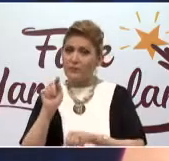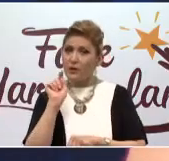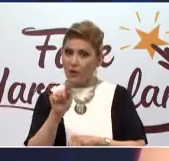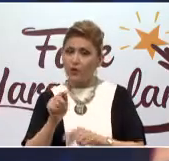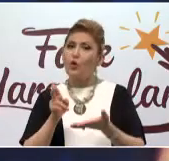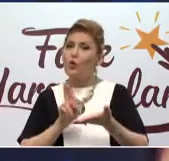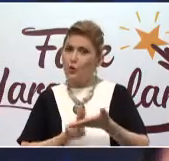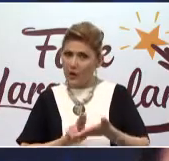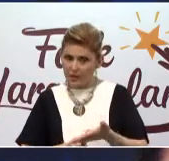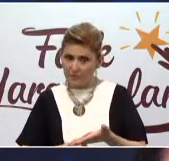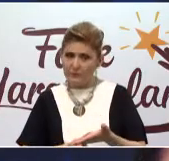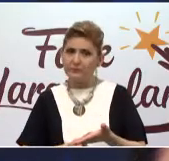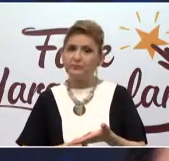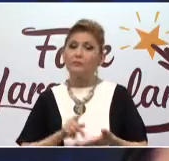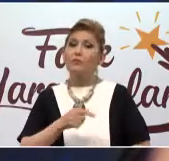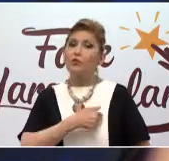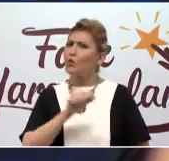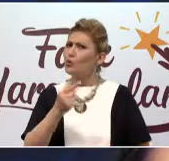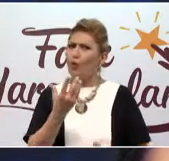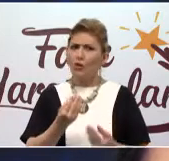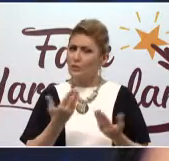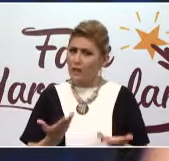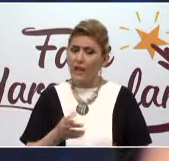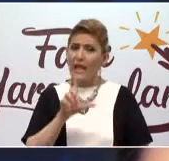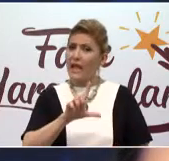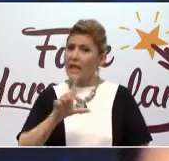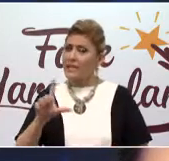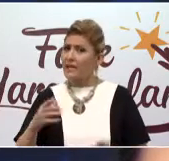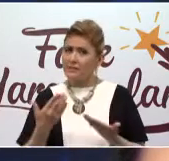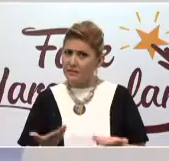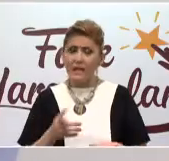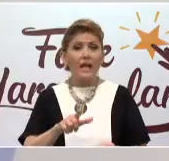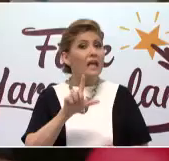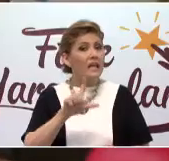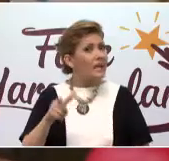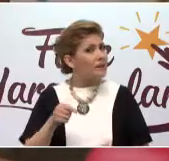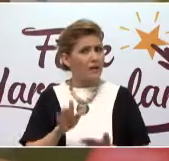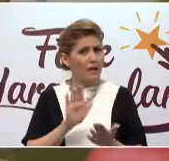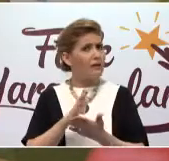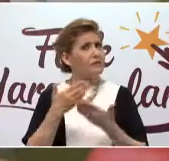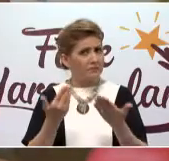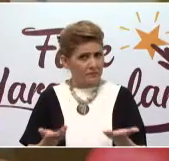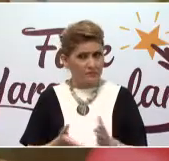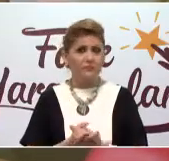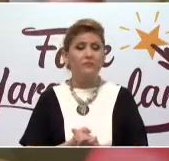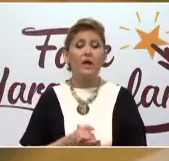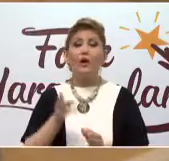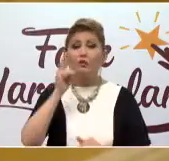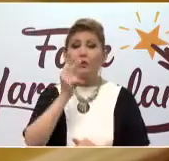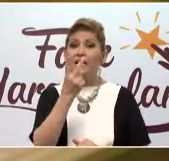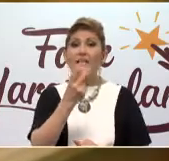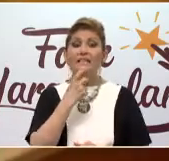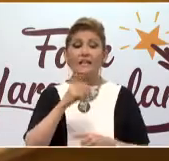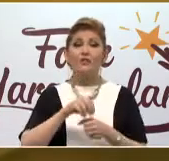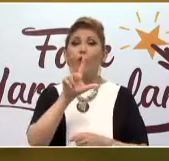üye oluyorsunuz. Gönüllü olabiliyorsunuz, ihtiyaçlarınızı girebiliyorsunuz veya ihtiyaçları karşılayabiliyorsunuz. Son 2 yıl